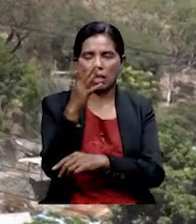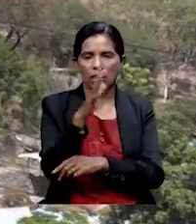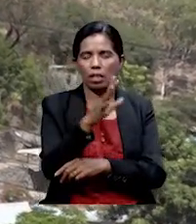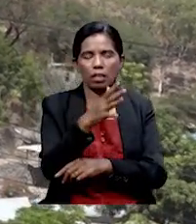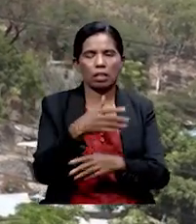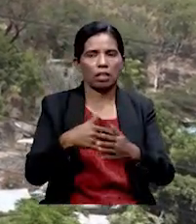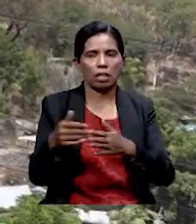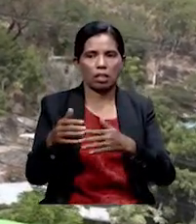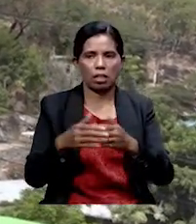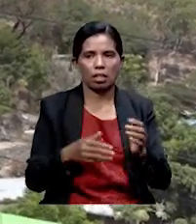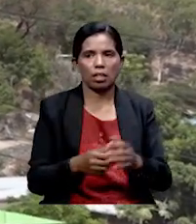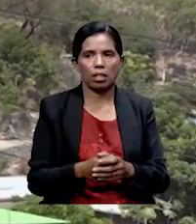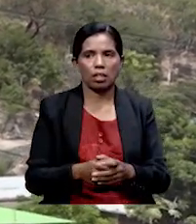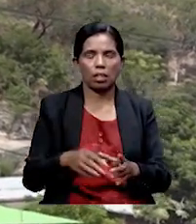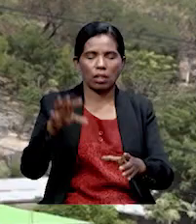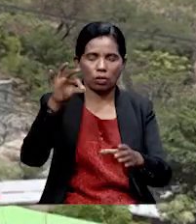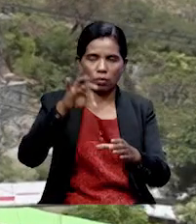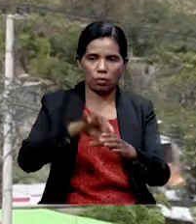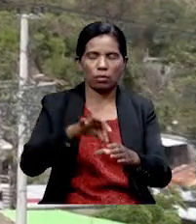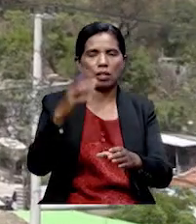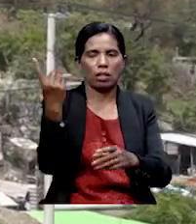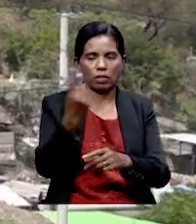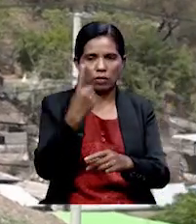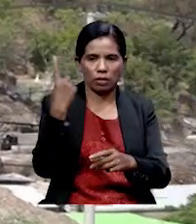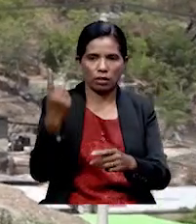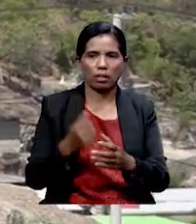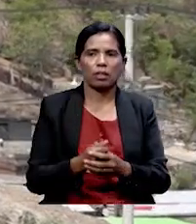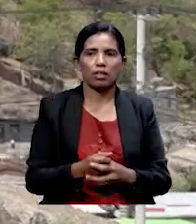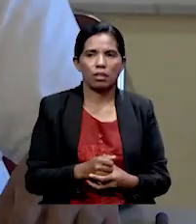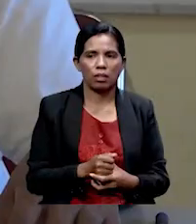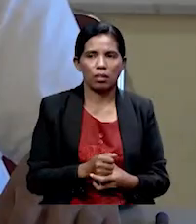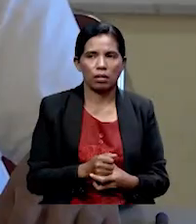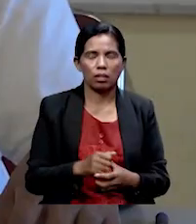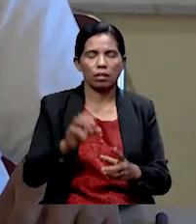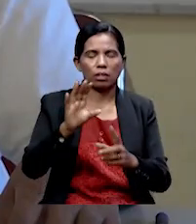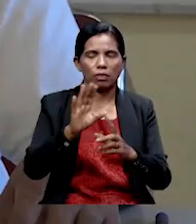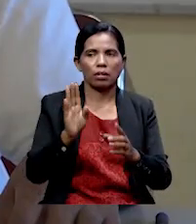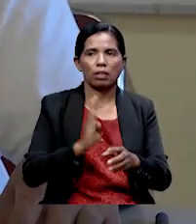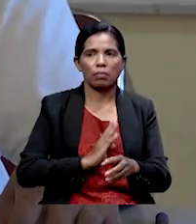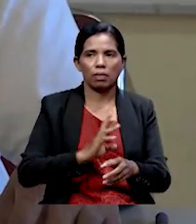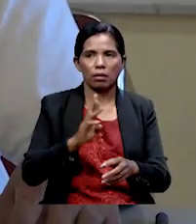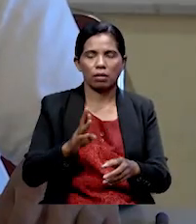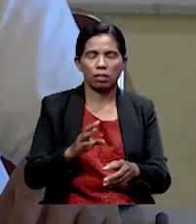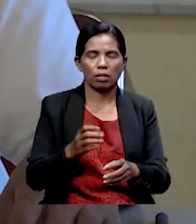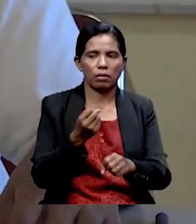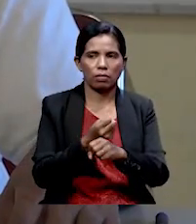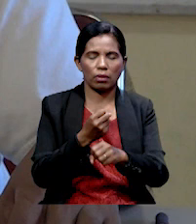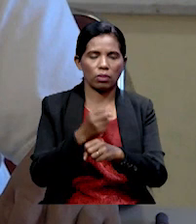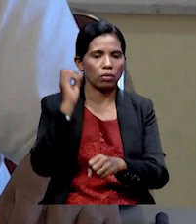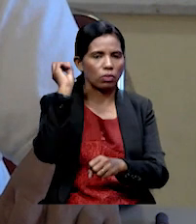sirne kuda preserva na fatin ai ne se fi de bairu sira badia sira ho fatu tu da fale sirne